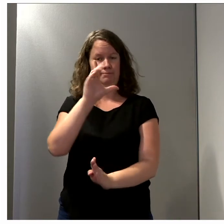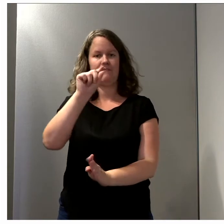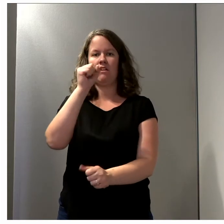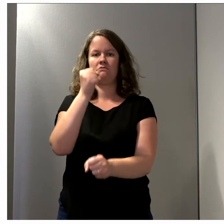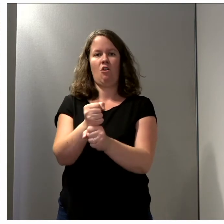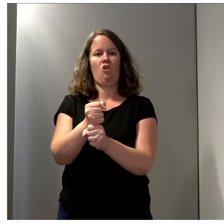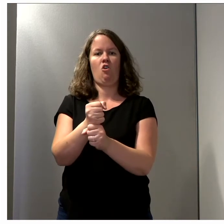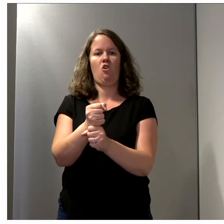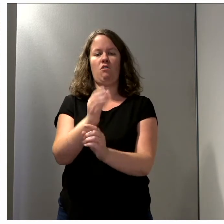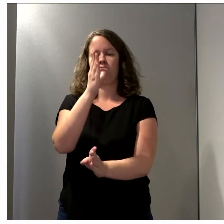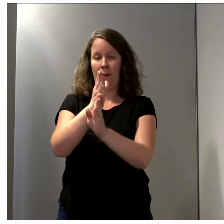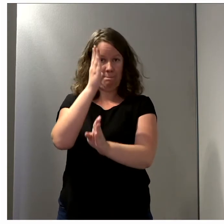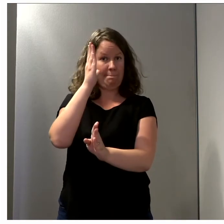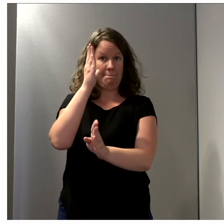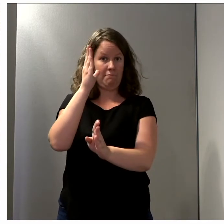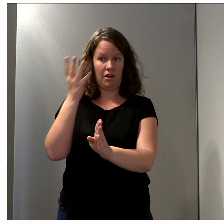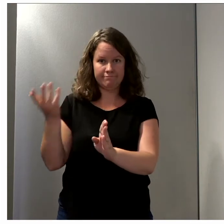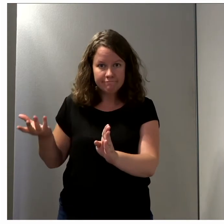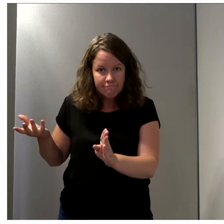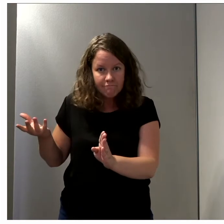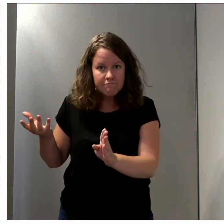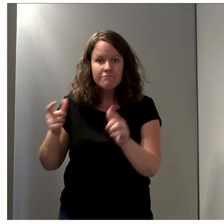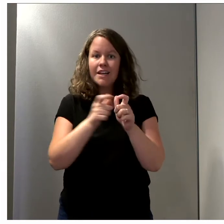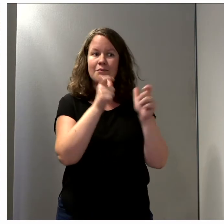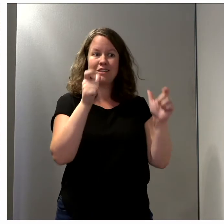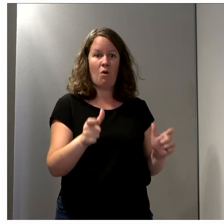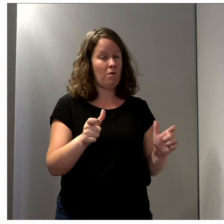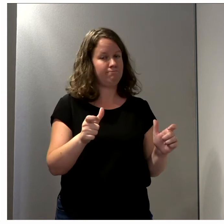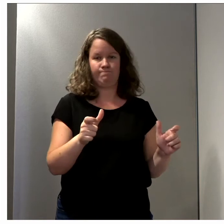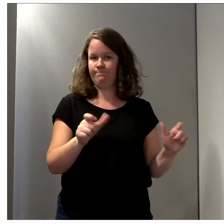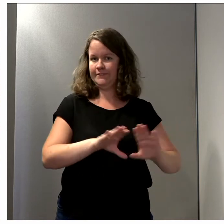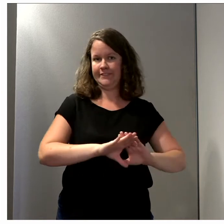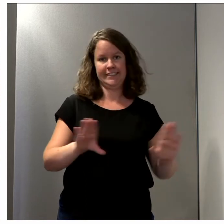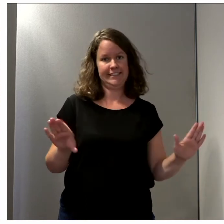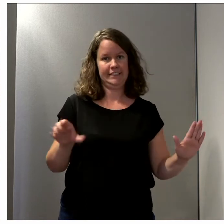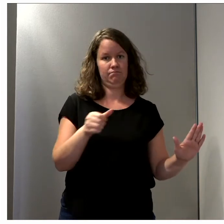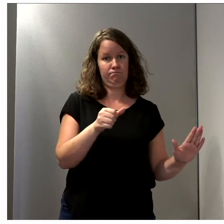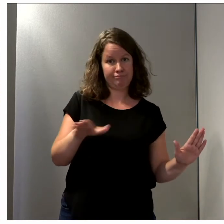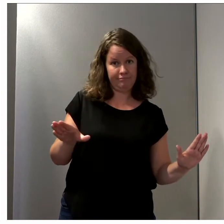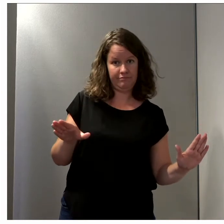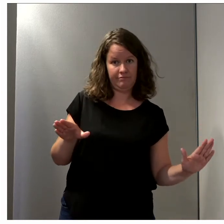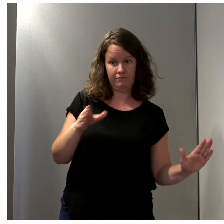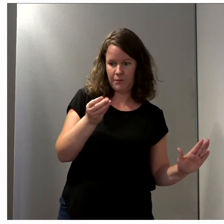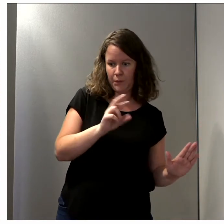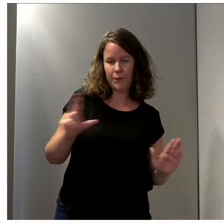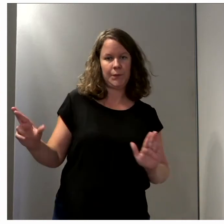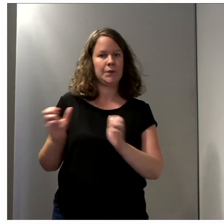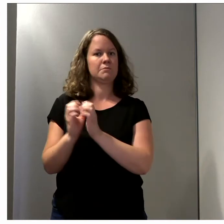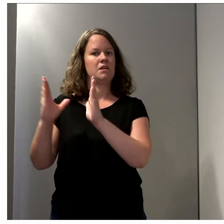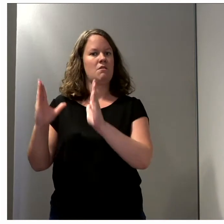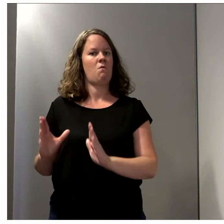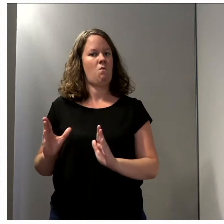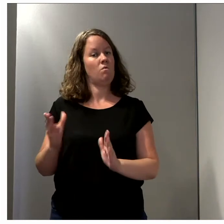le temps des établissements a une fin, et c'est un